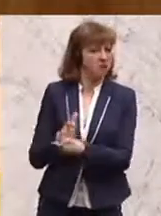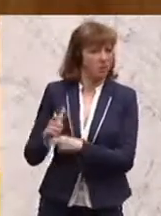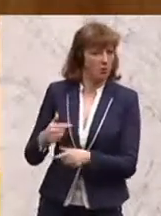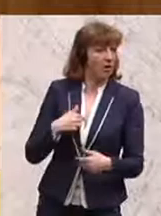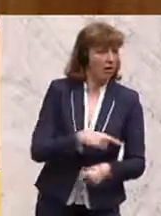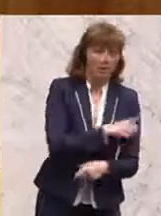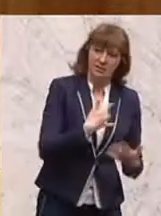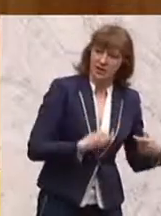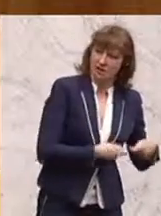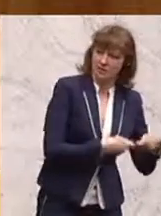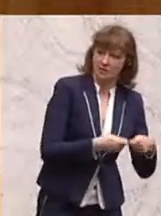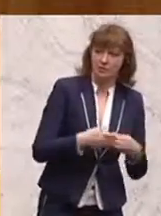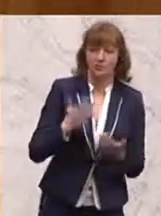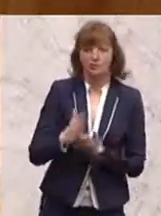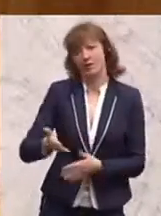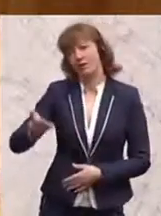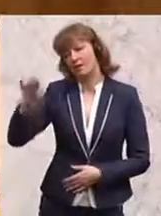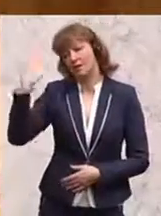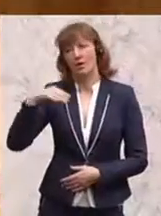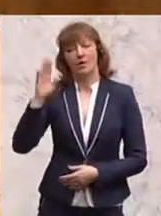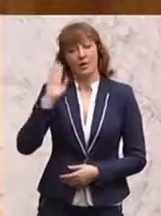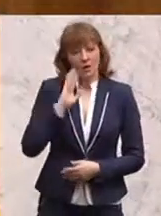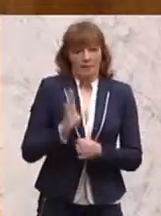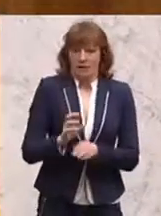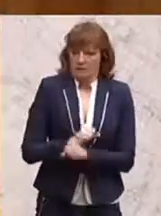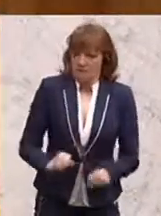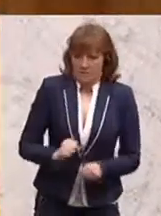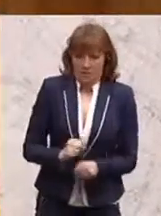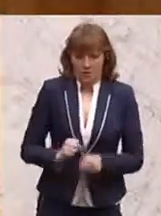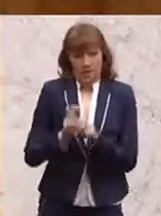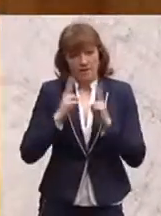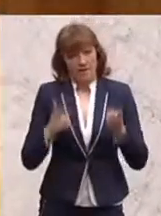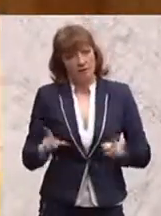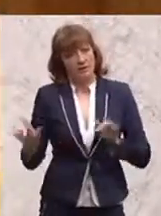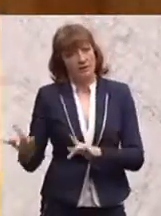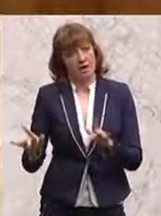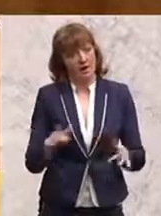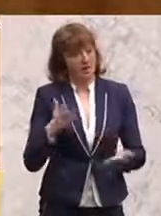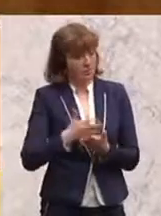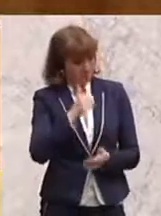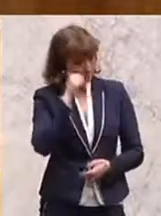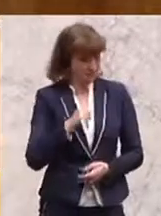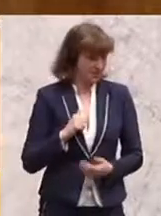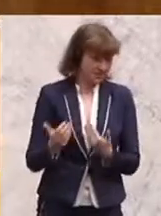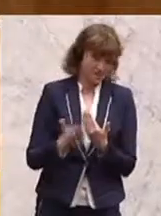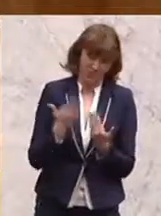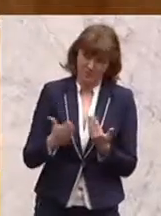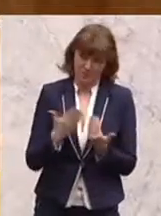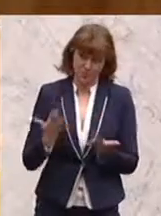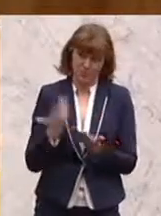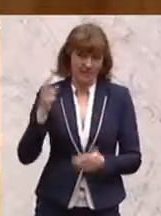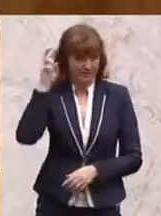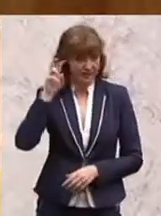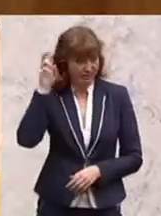seit Wochen und Monaten und seit Jahren, welche furchtbaren Zustände es auf der ganzen Welt gibt. Erst gestern in